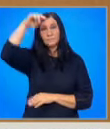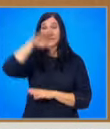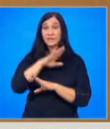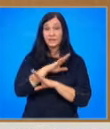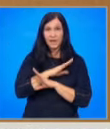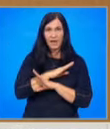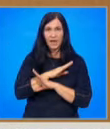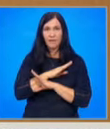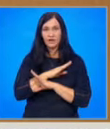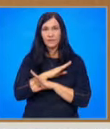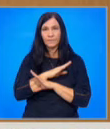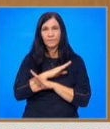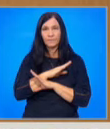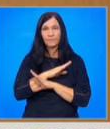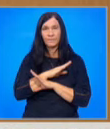загива в